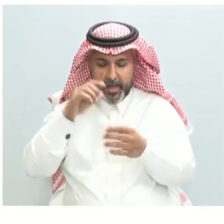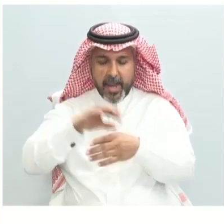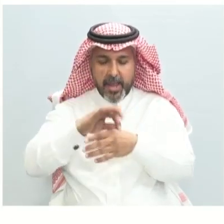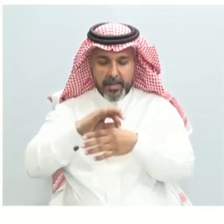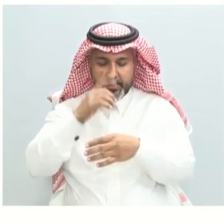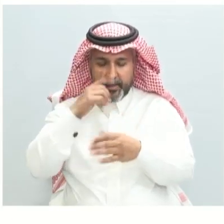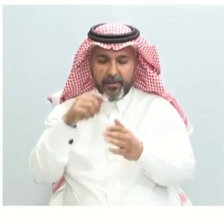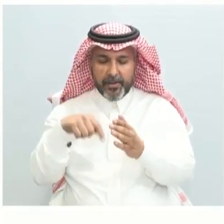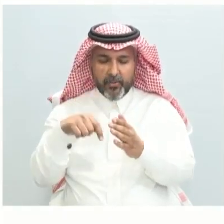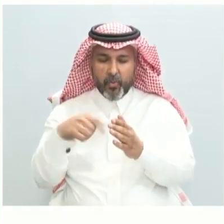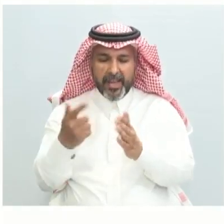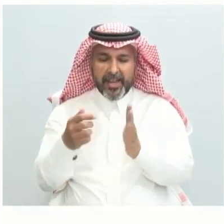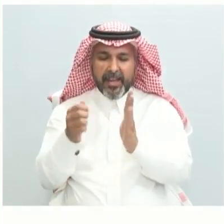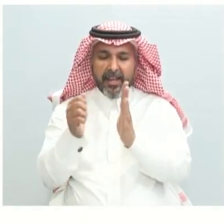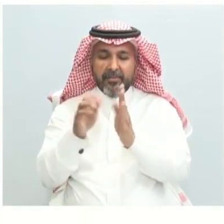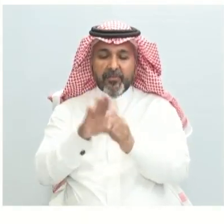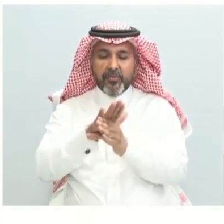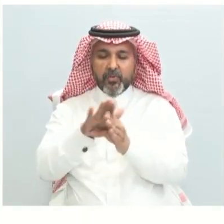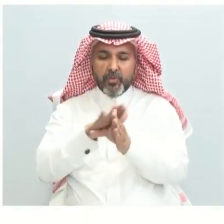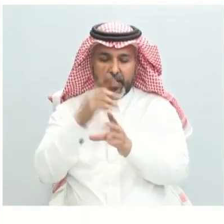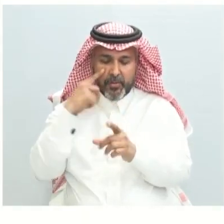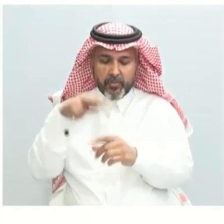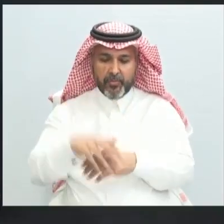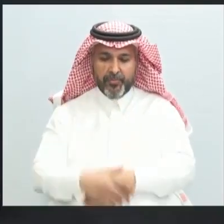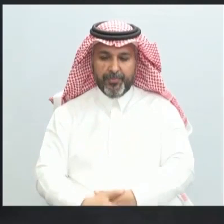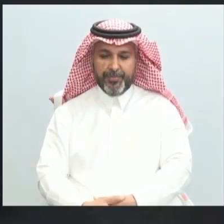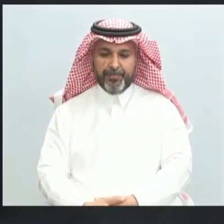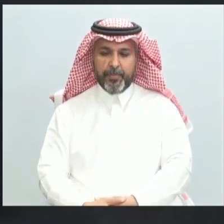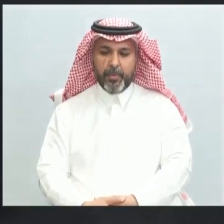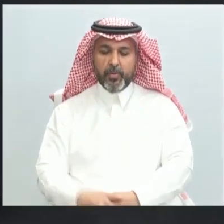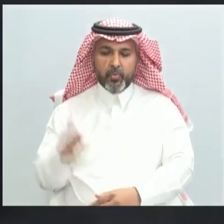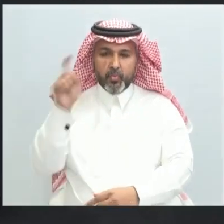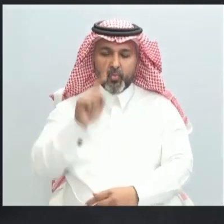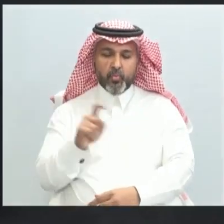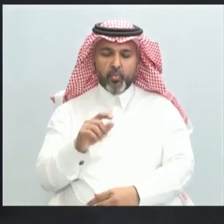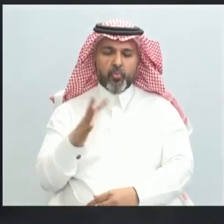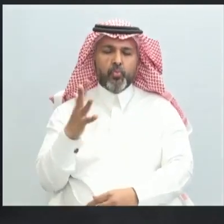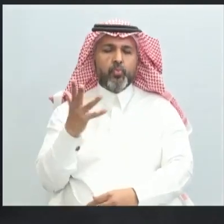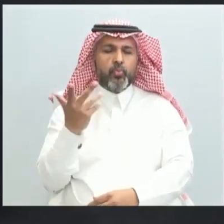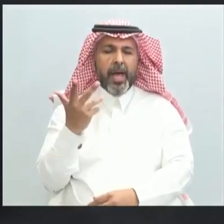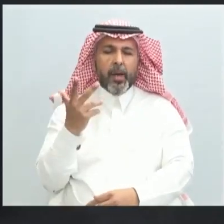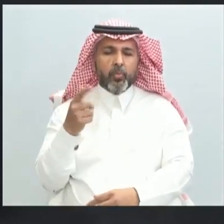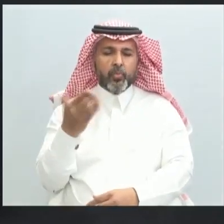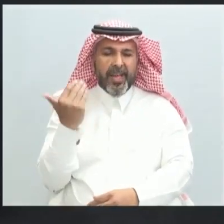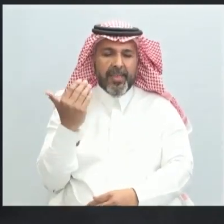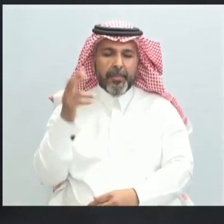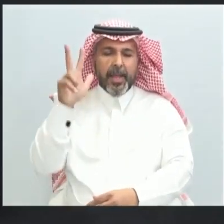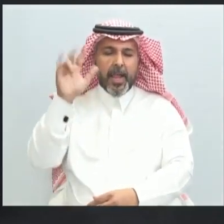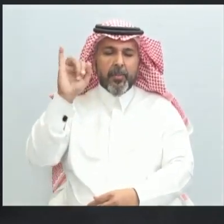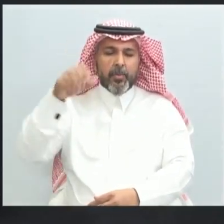هذا تعريف تقويم مرحله عرف المواطن